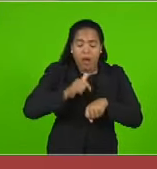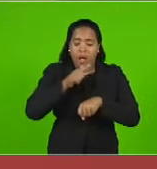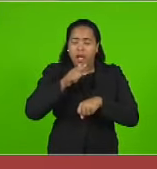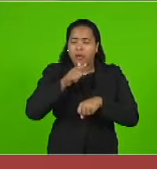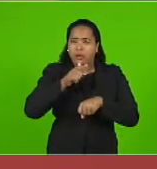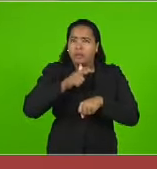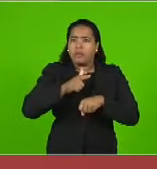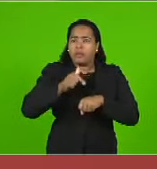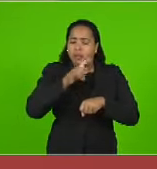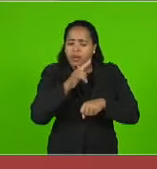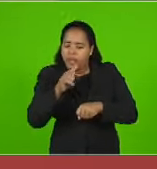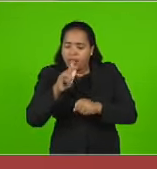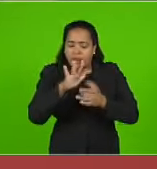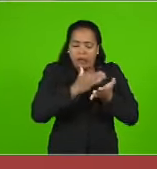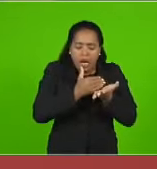подземные источники,